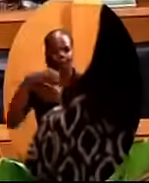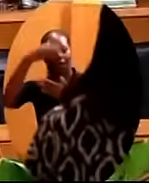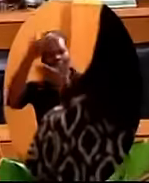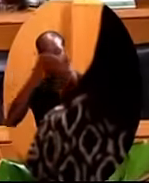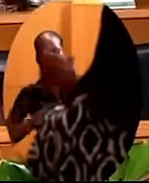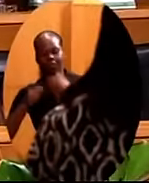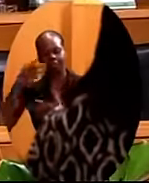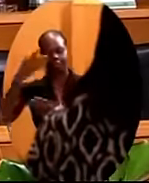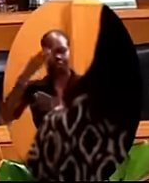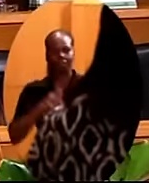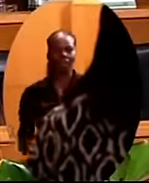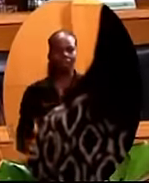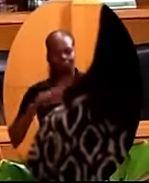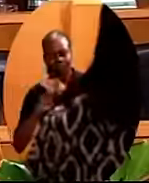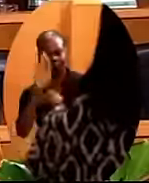en